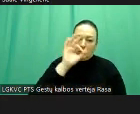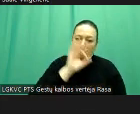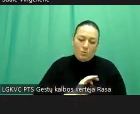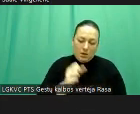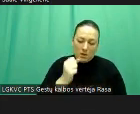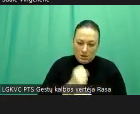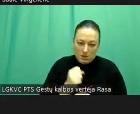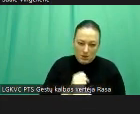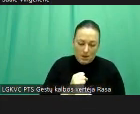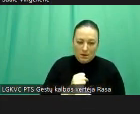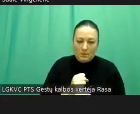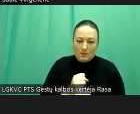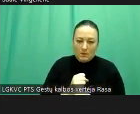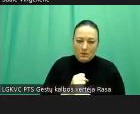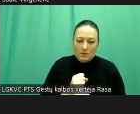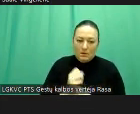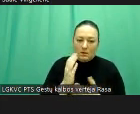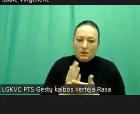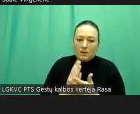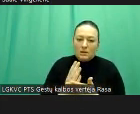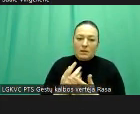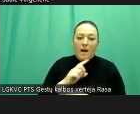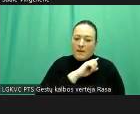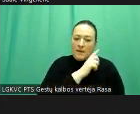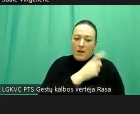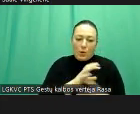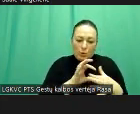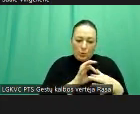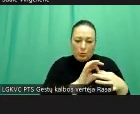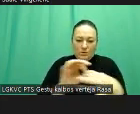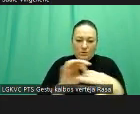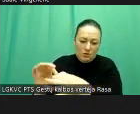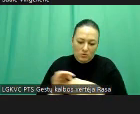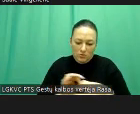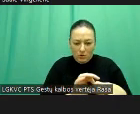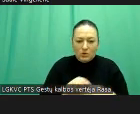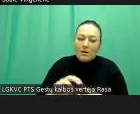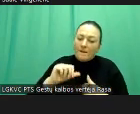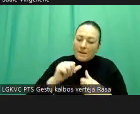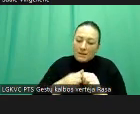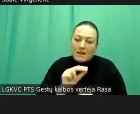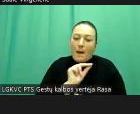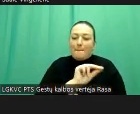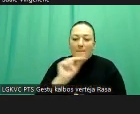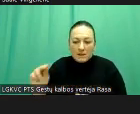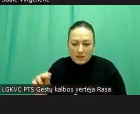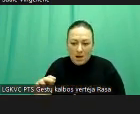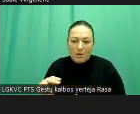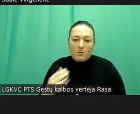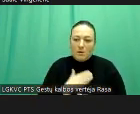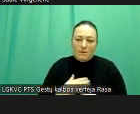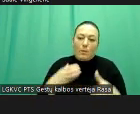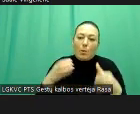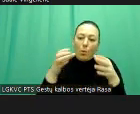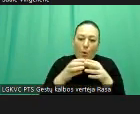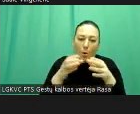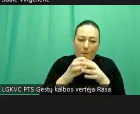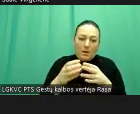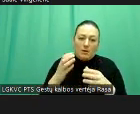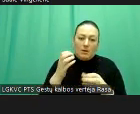Nes yra sujungiamas pajėgos. Ir štai kodėl mes visada pabrėžėme šią komandinio